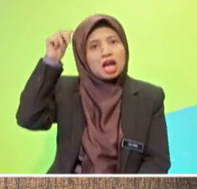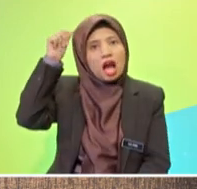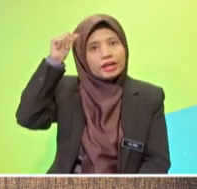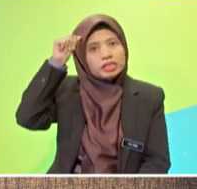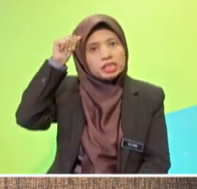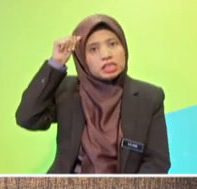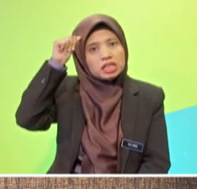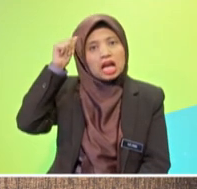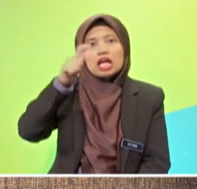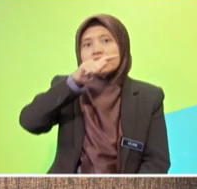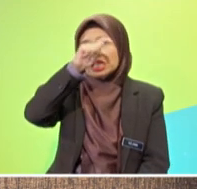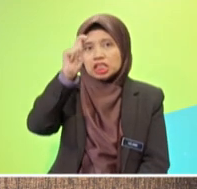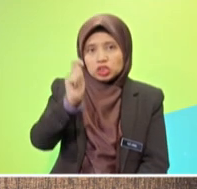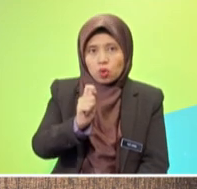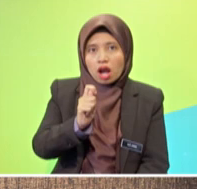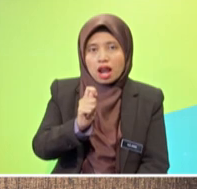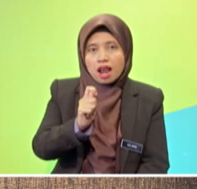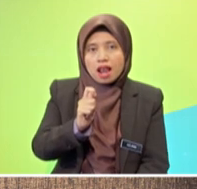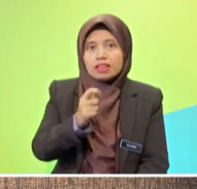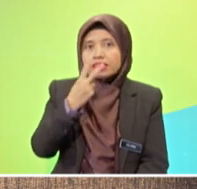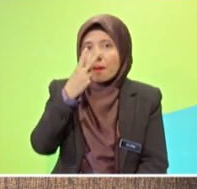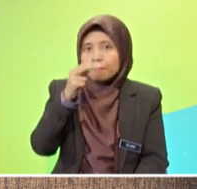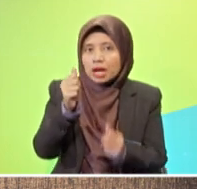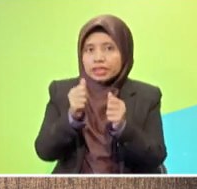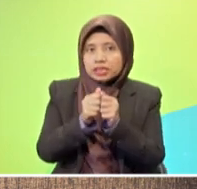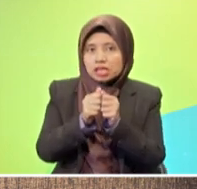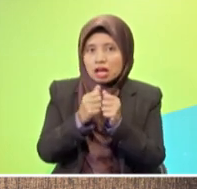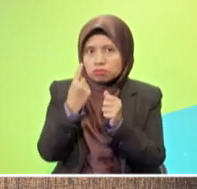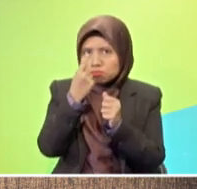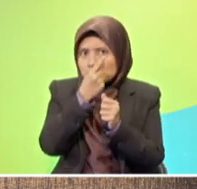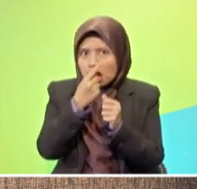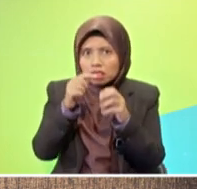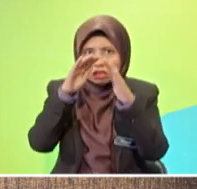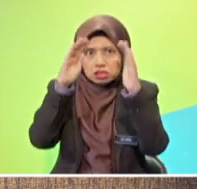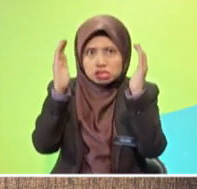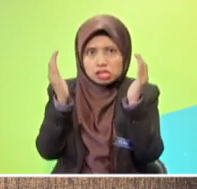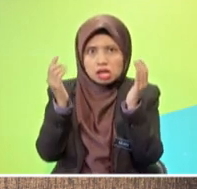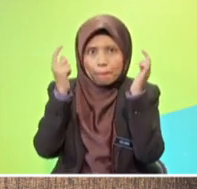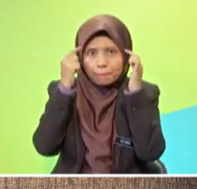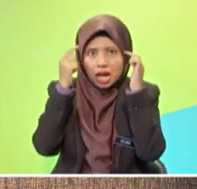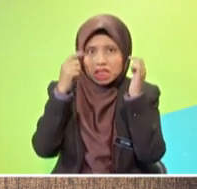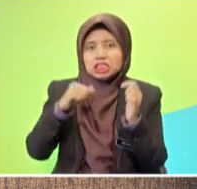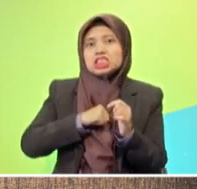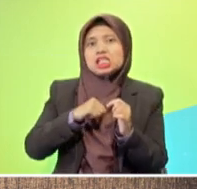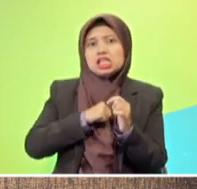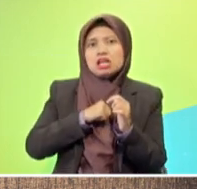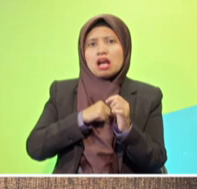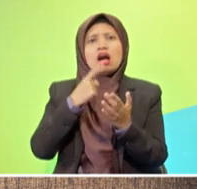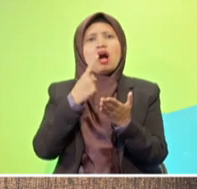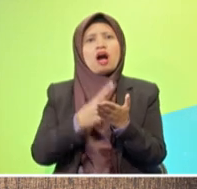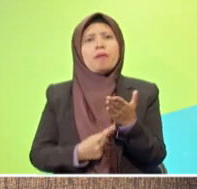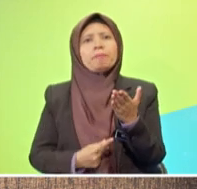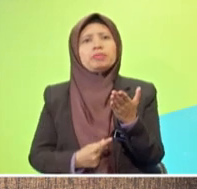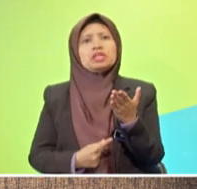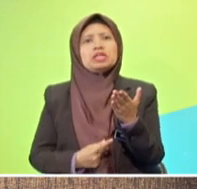pada baris nampak dengan mata kepala sendiri karena menimbulkan persoalan Apakah benar